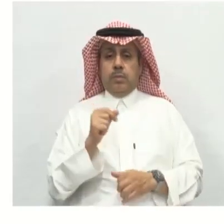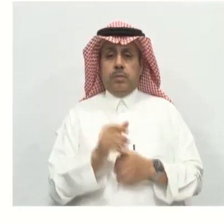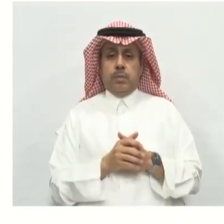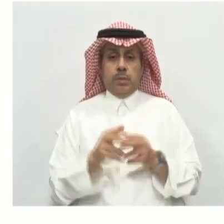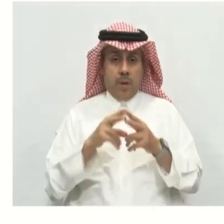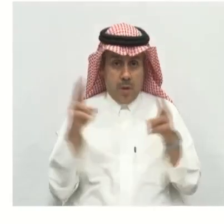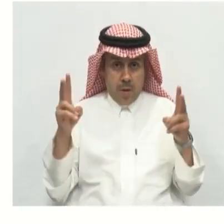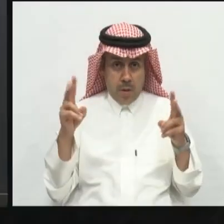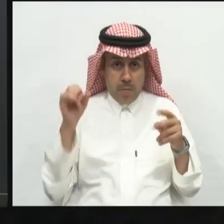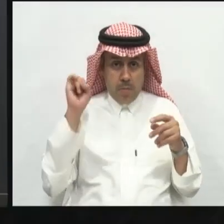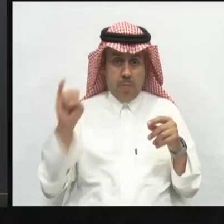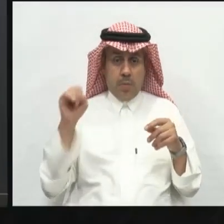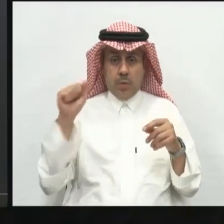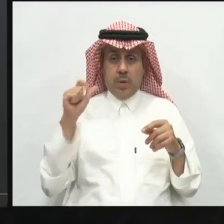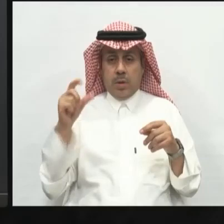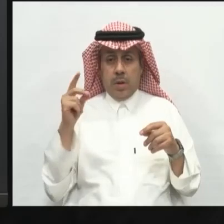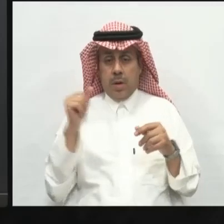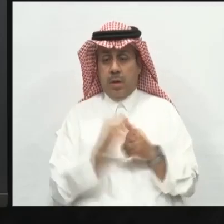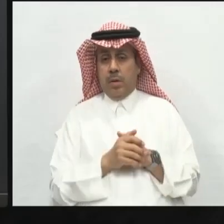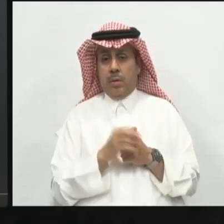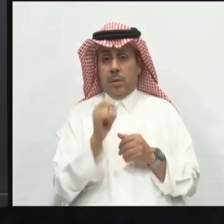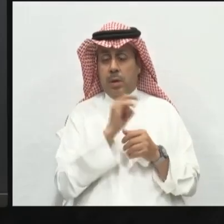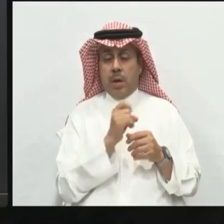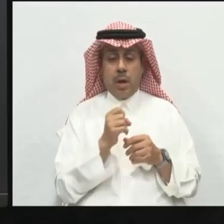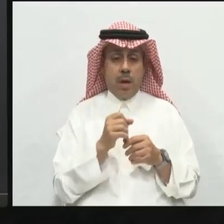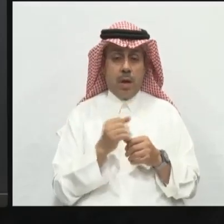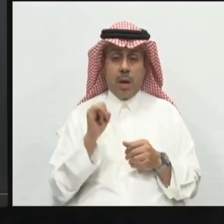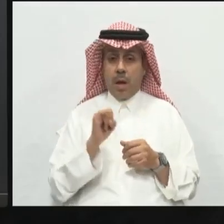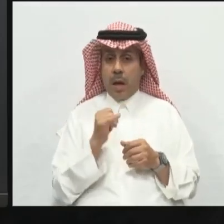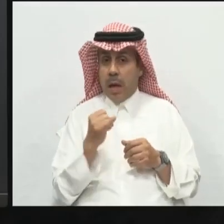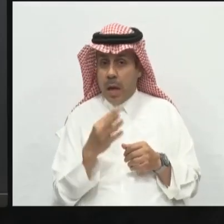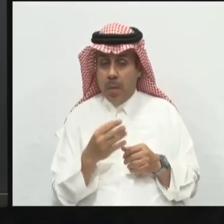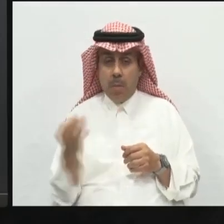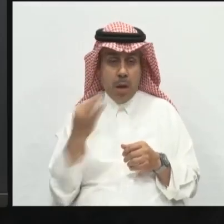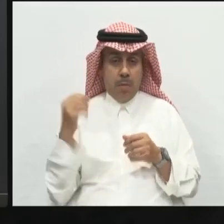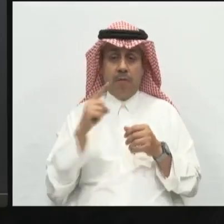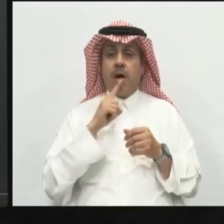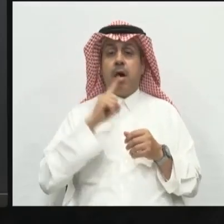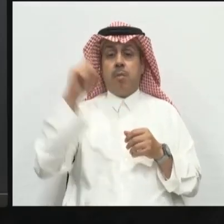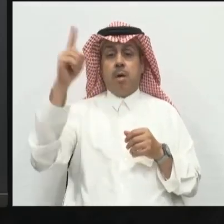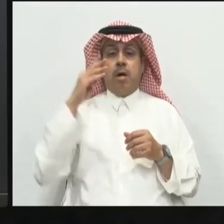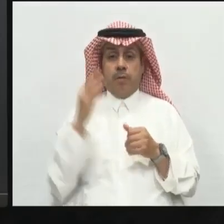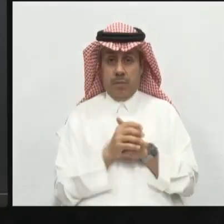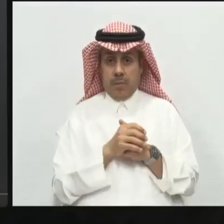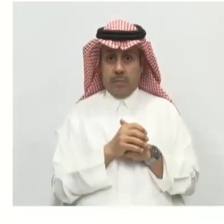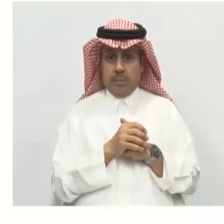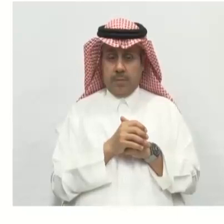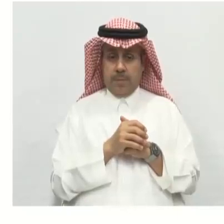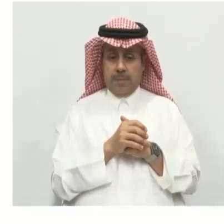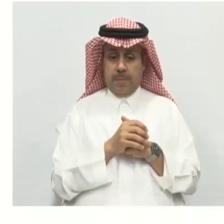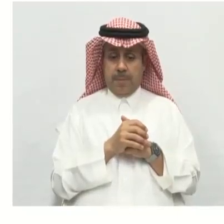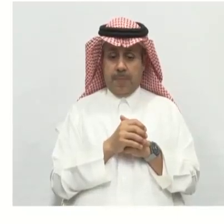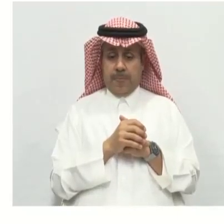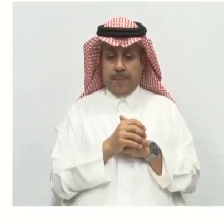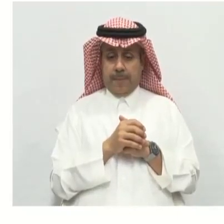المصطلح اربع مرات المستند اساسا كم كلمه في 1000 كلمه اذا 4 من 1 بهذه